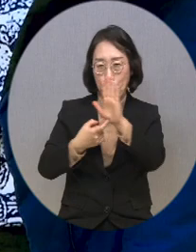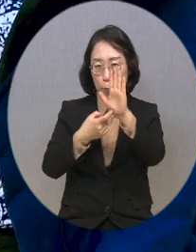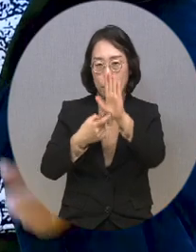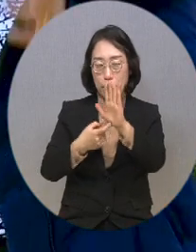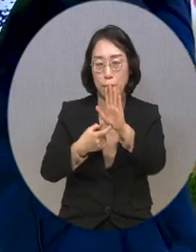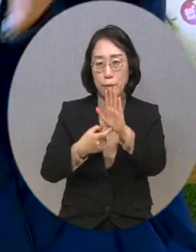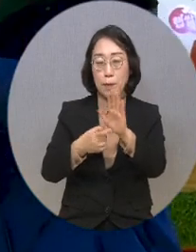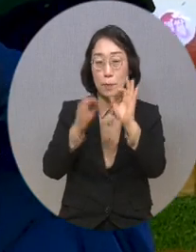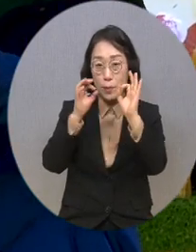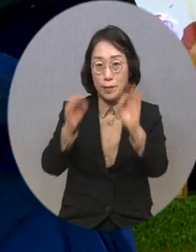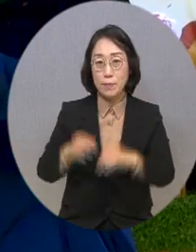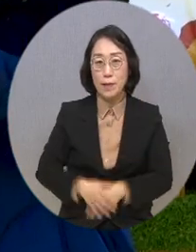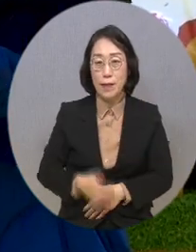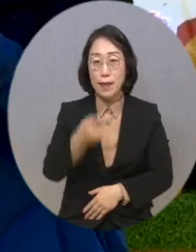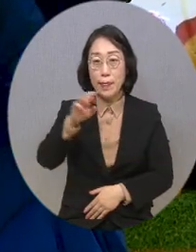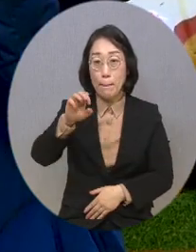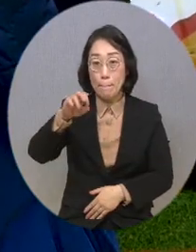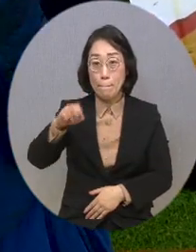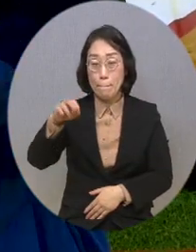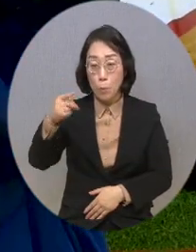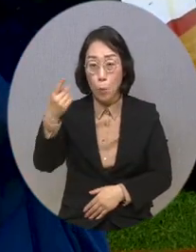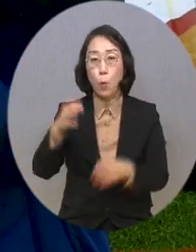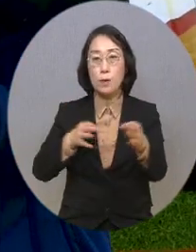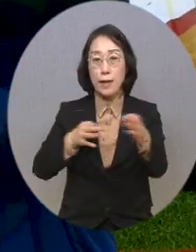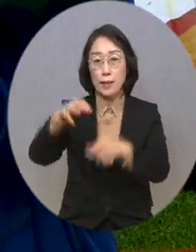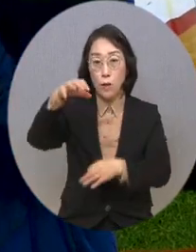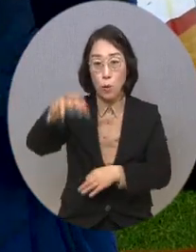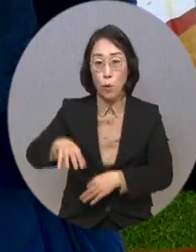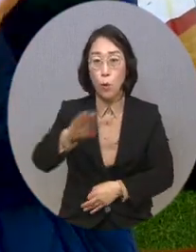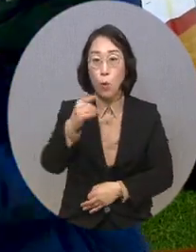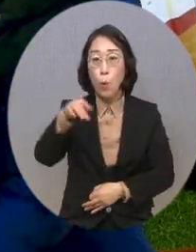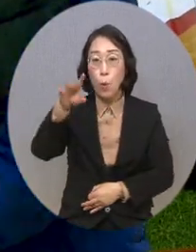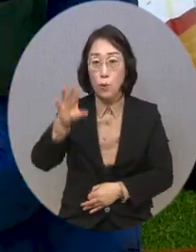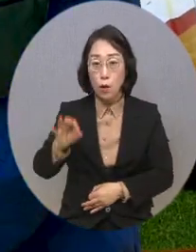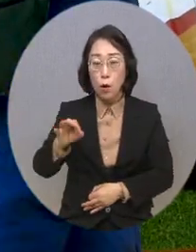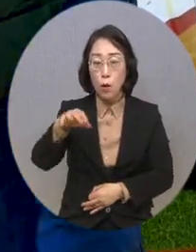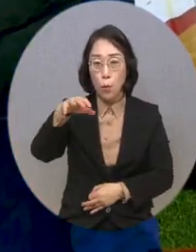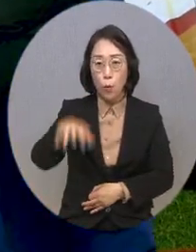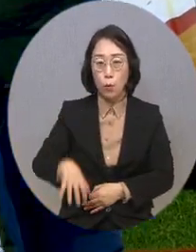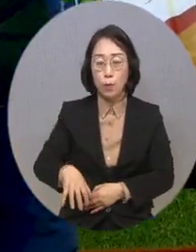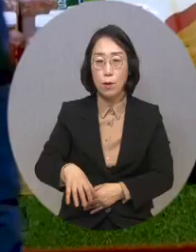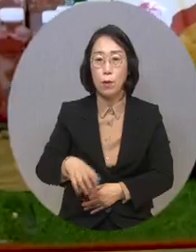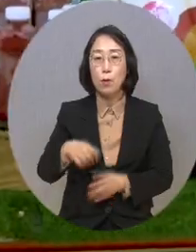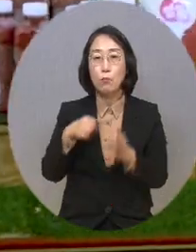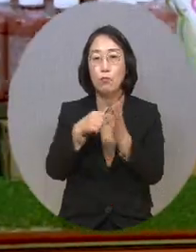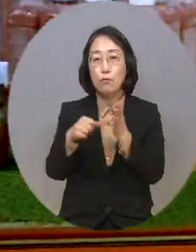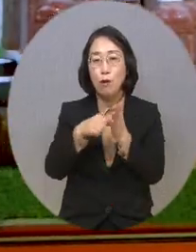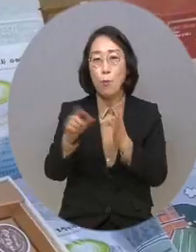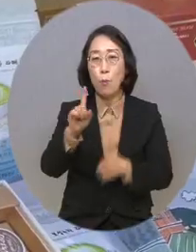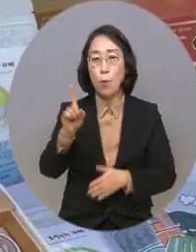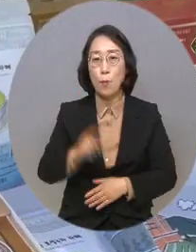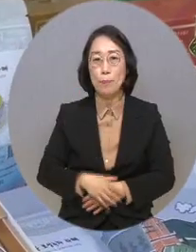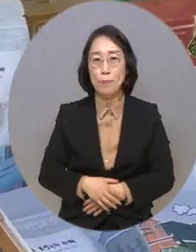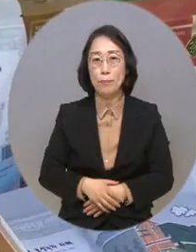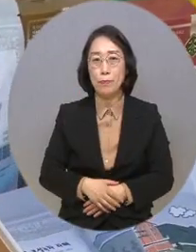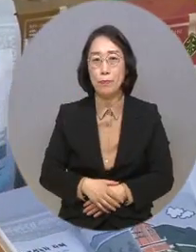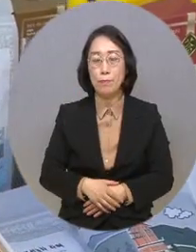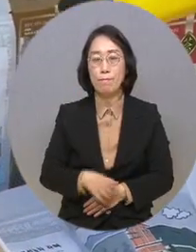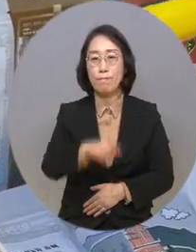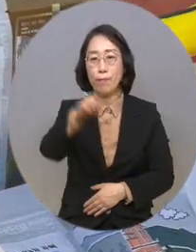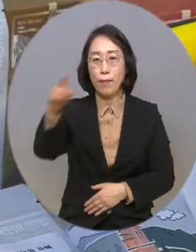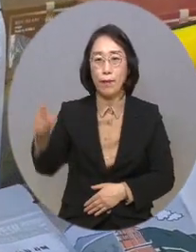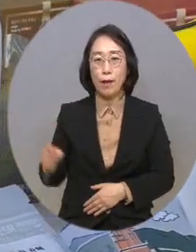하겠습니다. 자, 이 남도장터에 있는 우리 보성군 제품 어떤 게 있냐? 자, 또